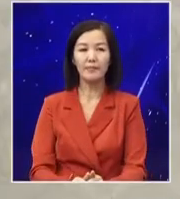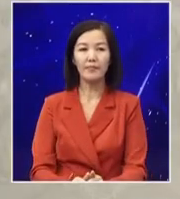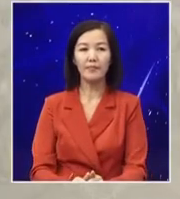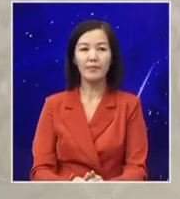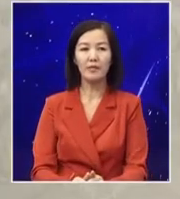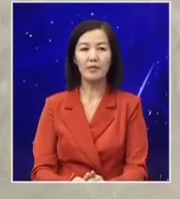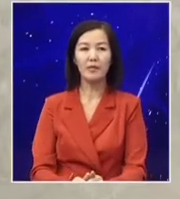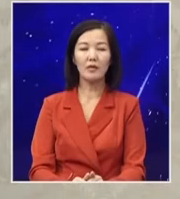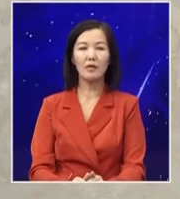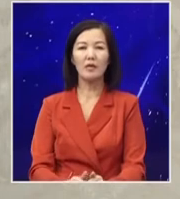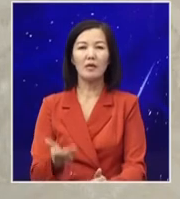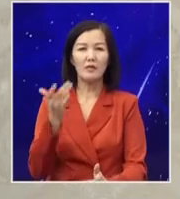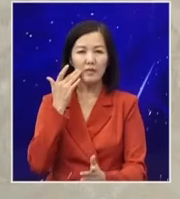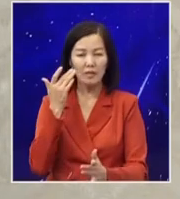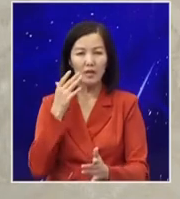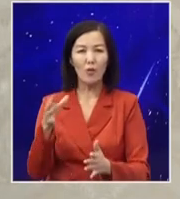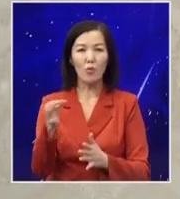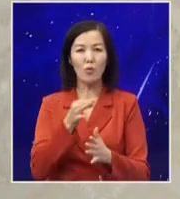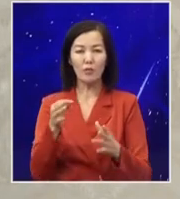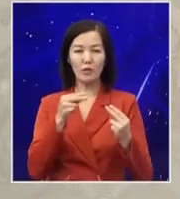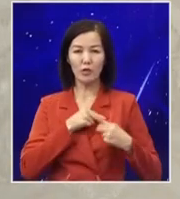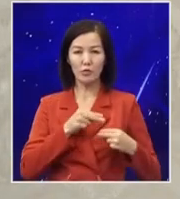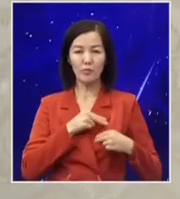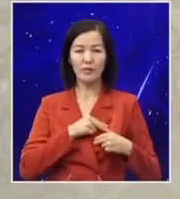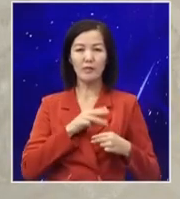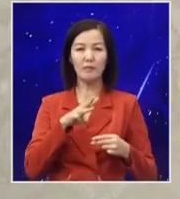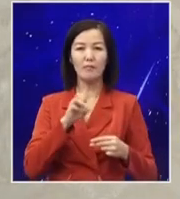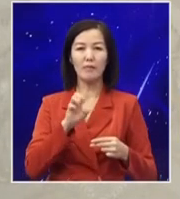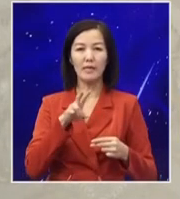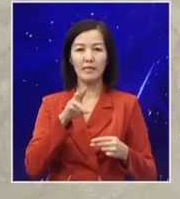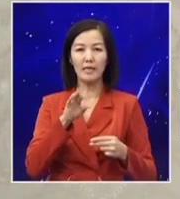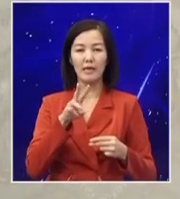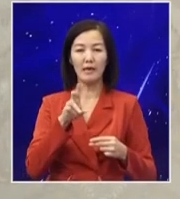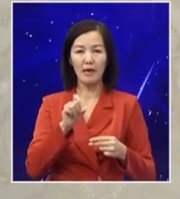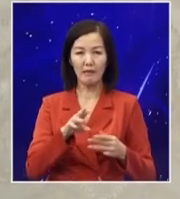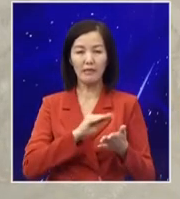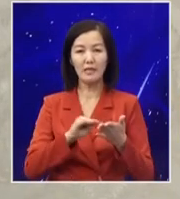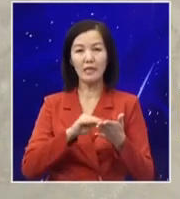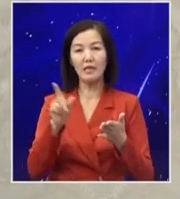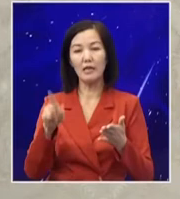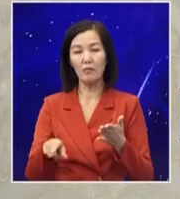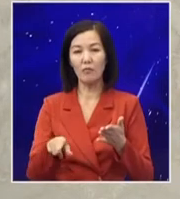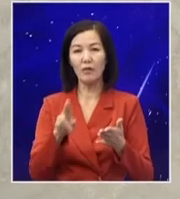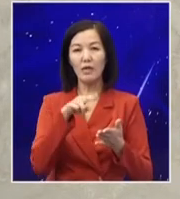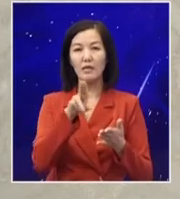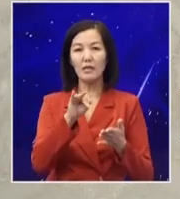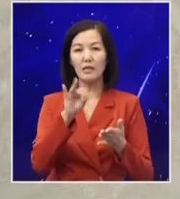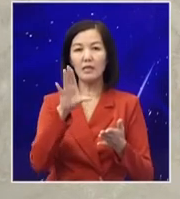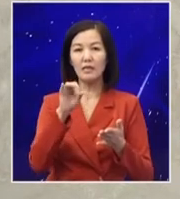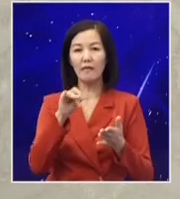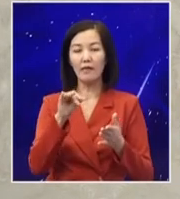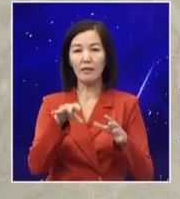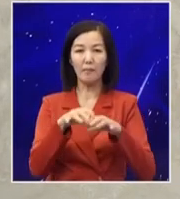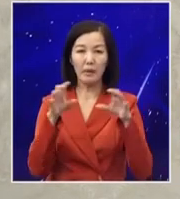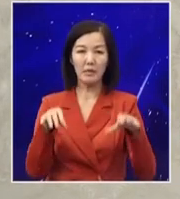Өмір бақи облыстық көлетірім, ресми мәслихаттың секретарі болдым. Бірісе дейсовет деген шықты, соның председателі